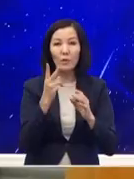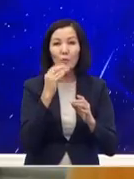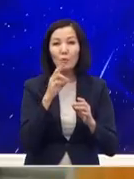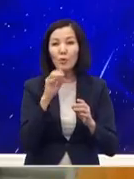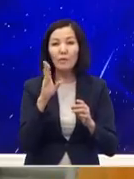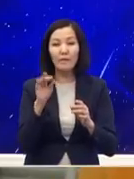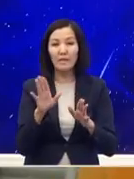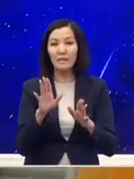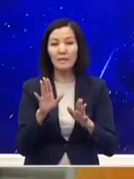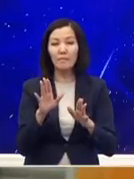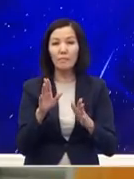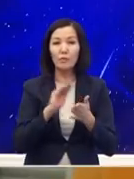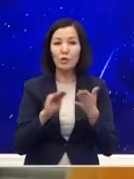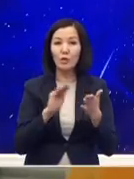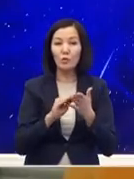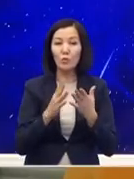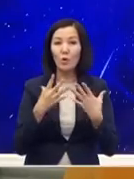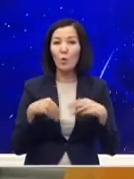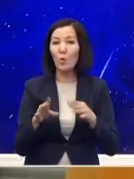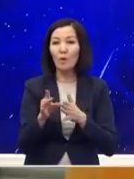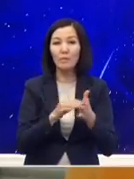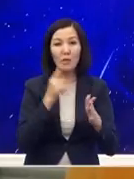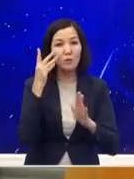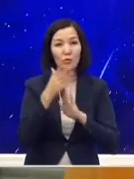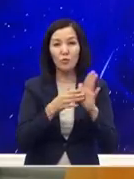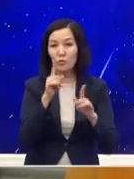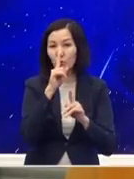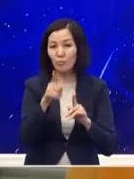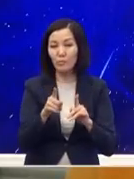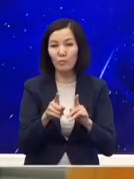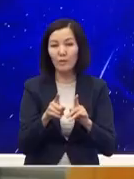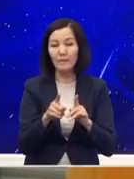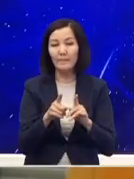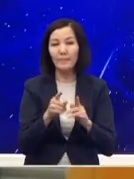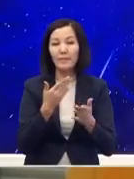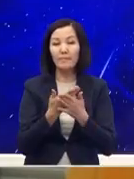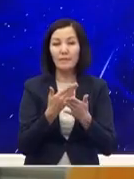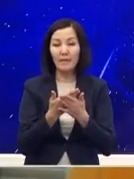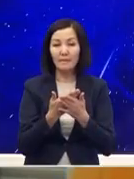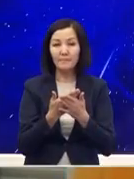деп, бұмен жазуды қоғам бірден қабылдай қойуы қиын. Одан кейін, мысалы,